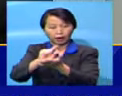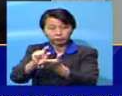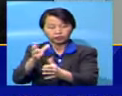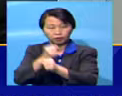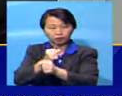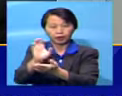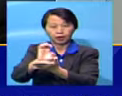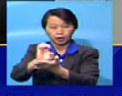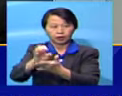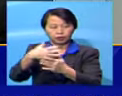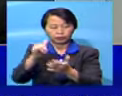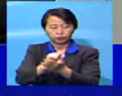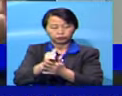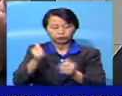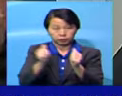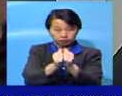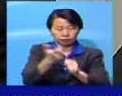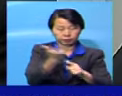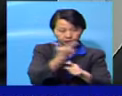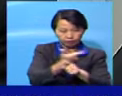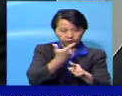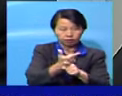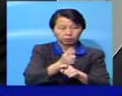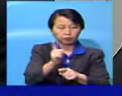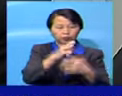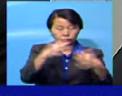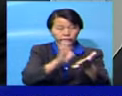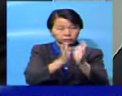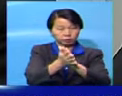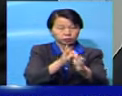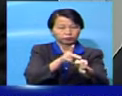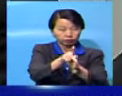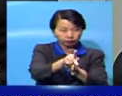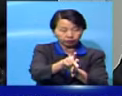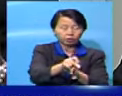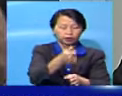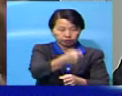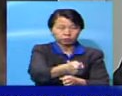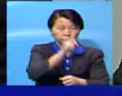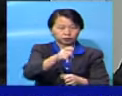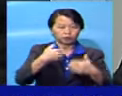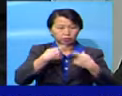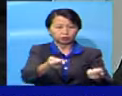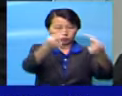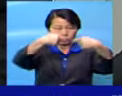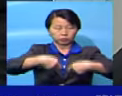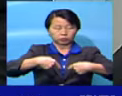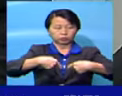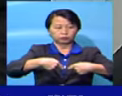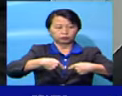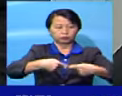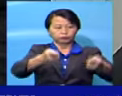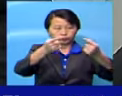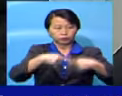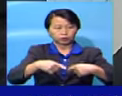kemudian by practice mana Yang dah jadi sebagai profesional Referee dia perlu hadir di